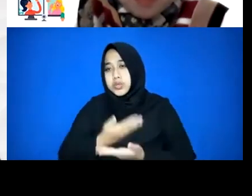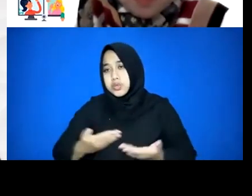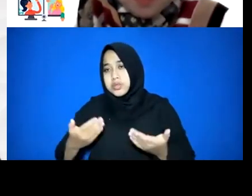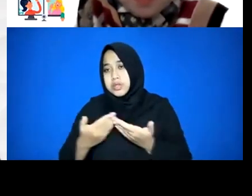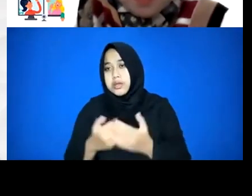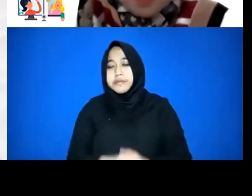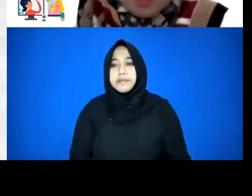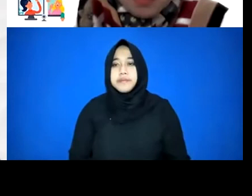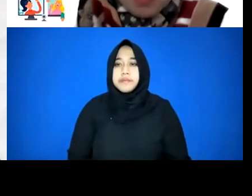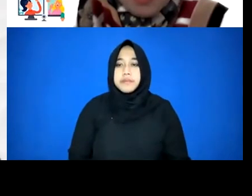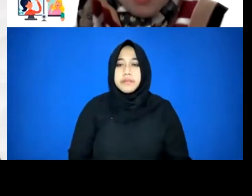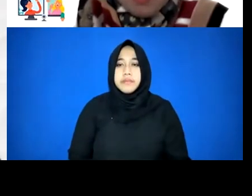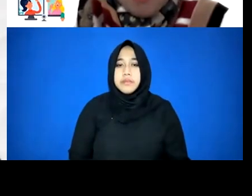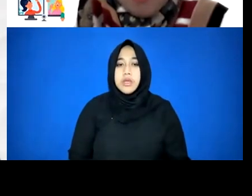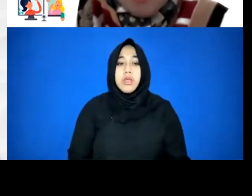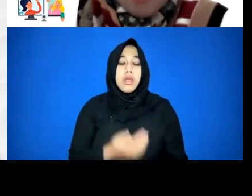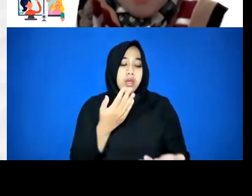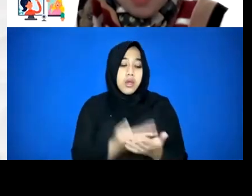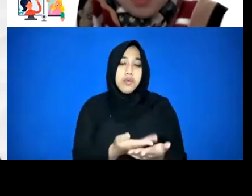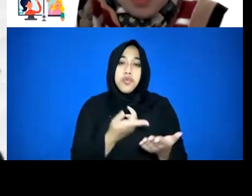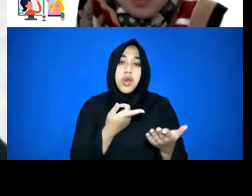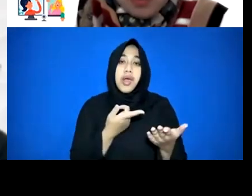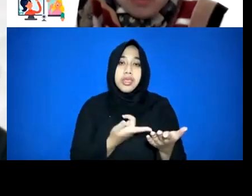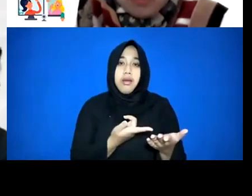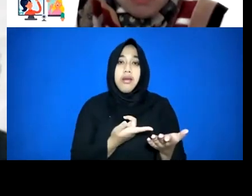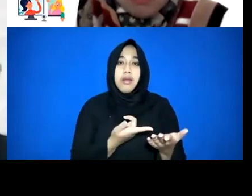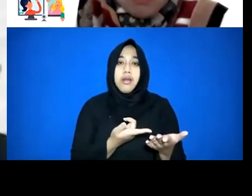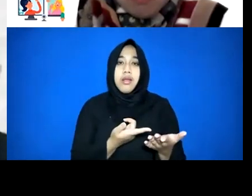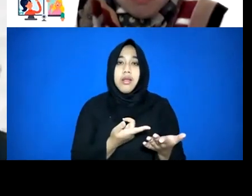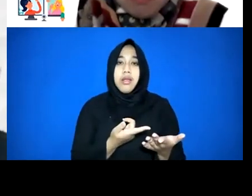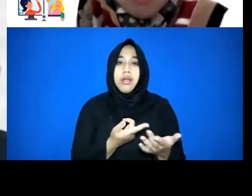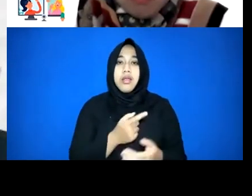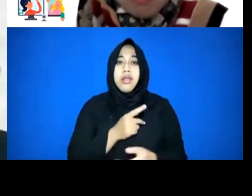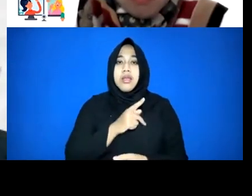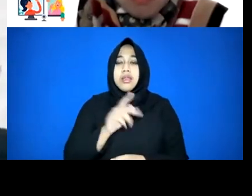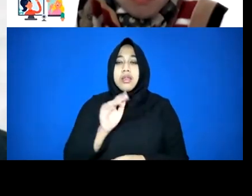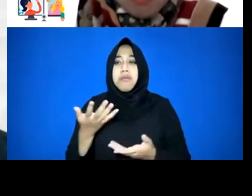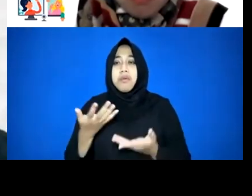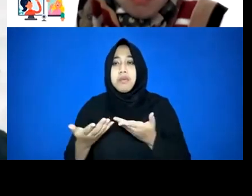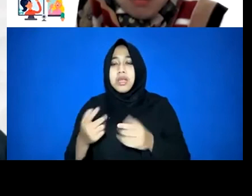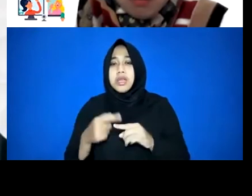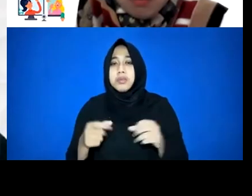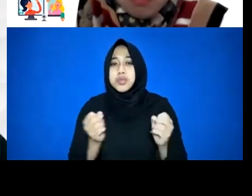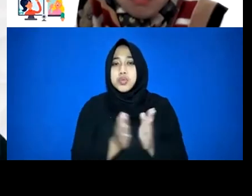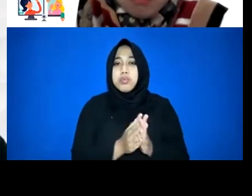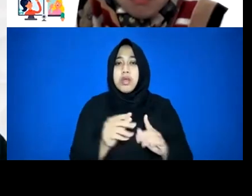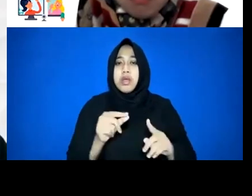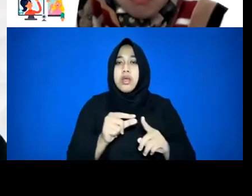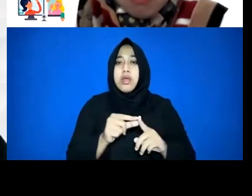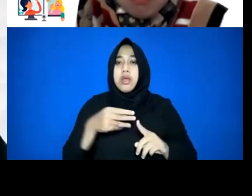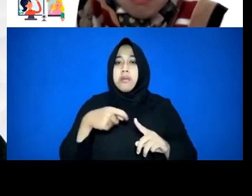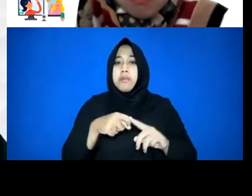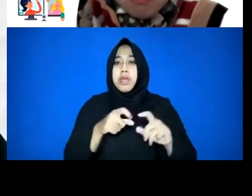gitu. Faktanya memang kita tidak berbanding, Pak. Sebenarnya jumlah Persos